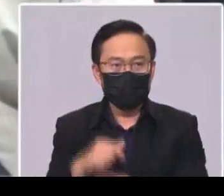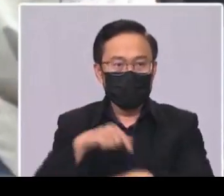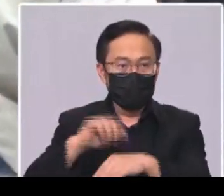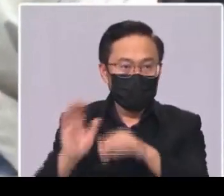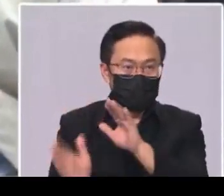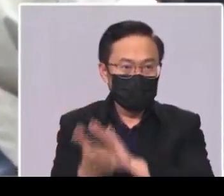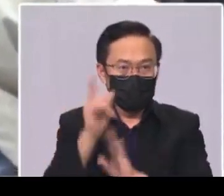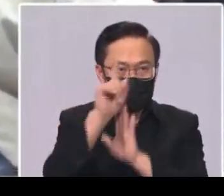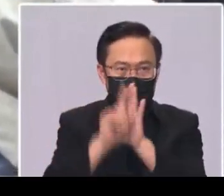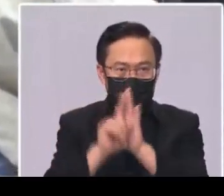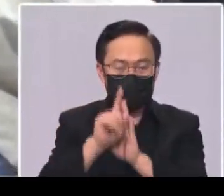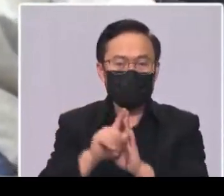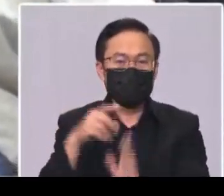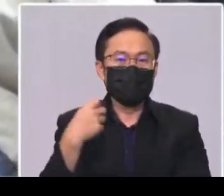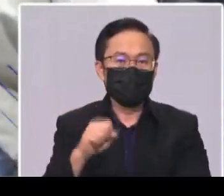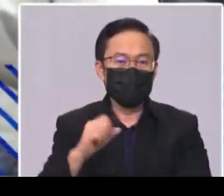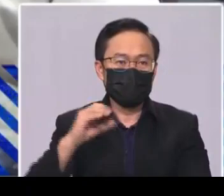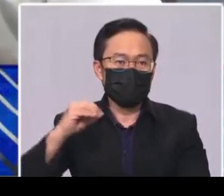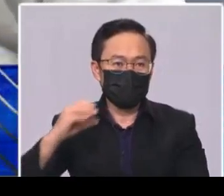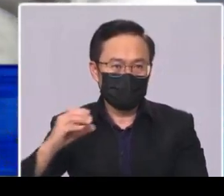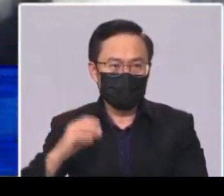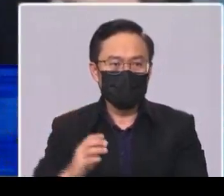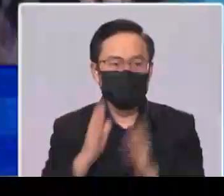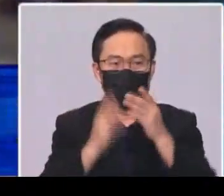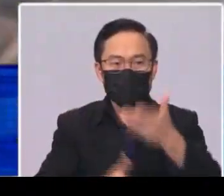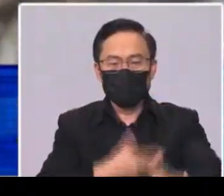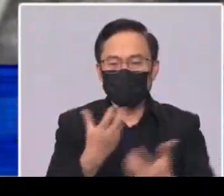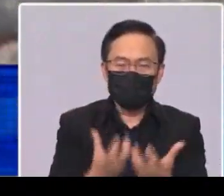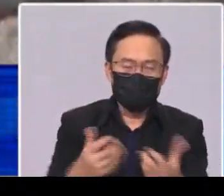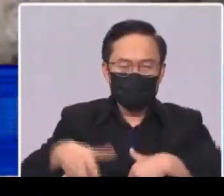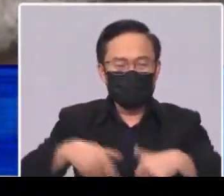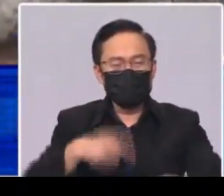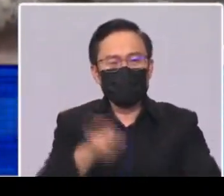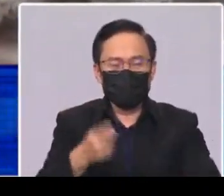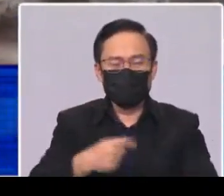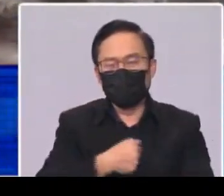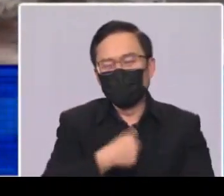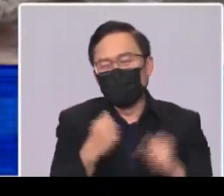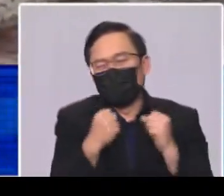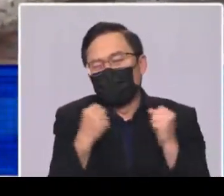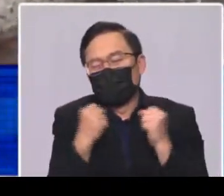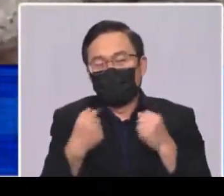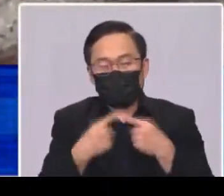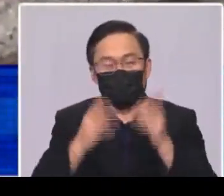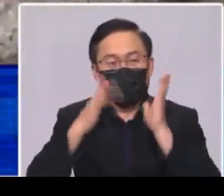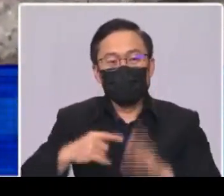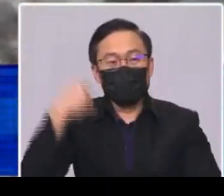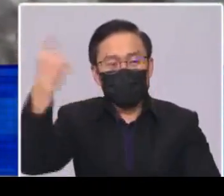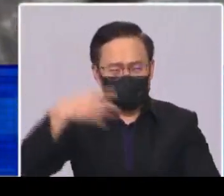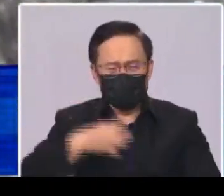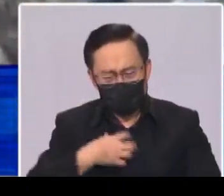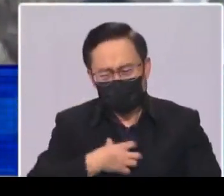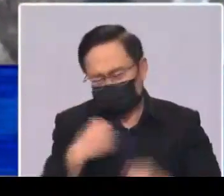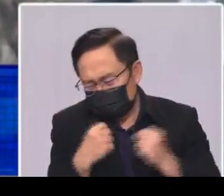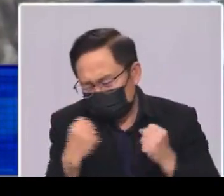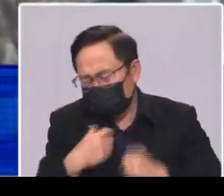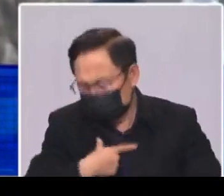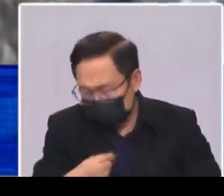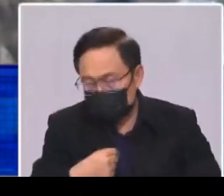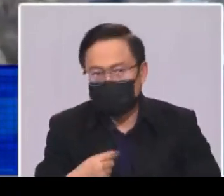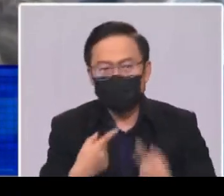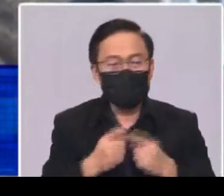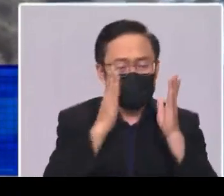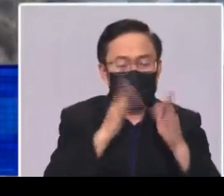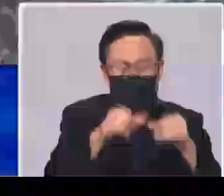ฮ่ะแต่เราชอบเขาบอกโอเคก็จะเป็นที่ตัวไหมพ่อค้าแม่ค้าใช่ใช่ๆแต่เราไปนี้อยากเจอหน้าอยากจะกัดเหงาบ้างนะคะคุณผู้ชม